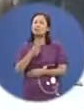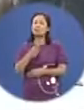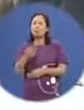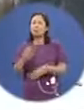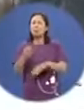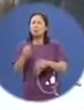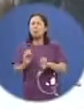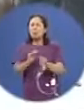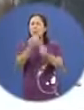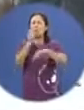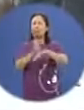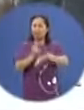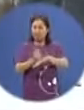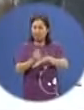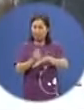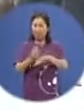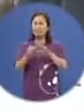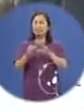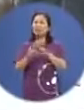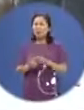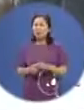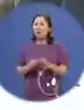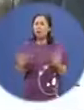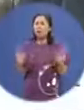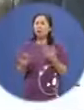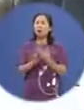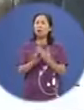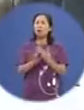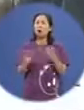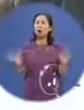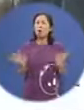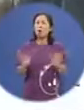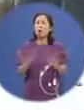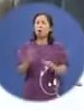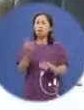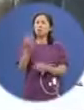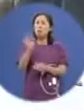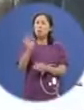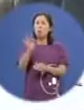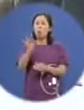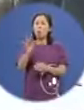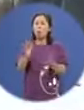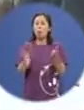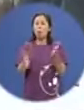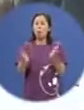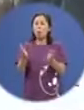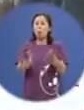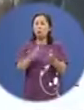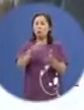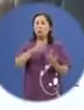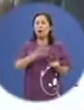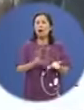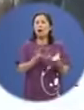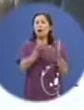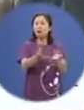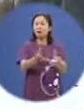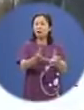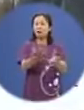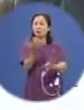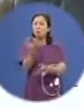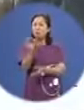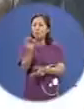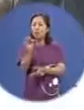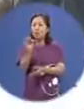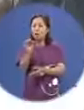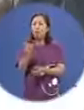から、はい、例えば保育料なんか、3人目からはもうタダにしちゃえと、ね、 はい、 で県と市町村と取り組んで、こうい